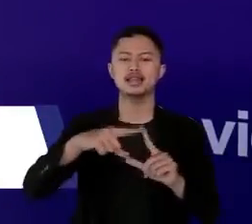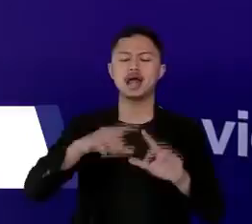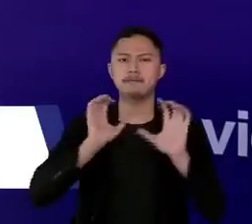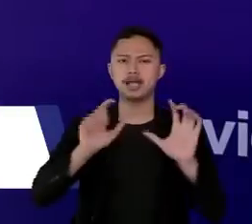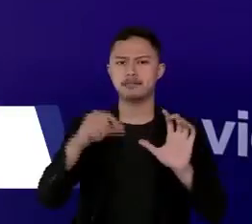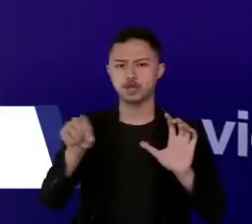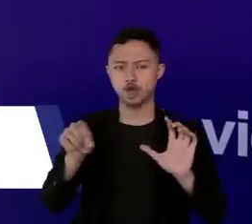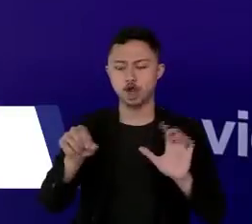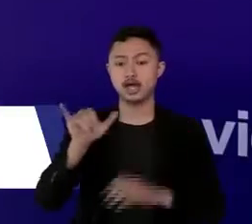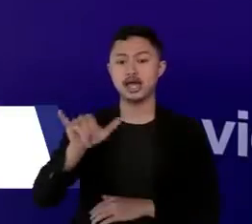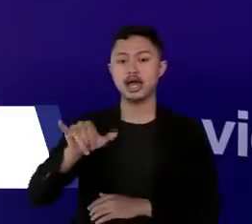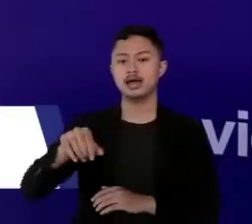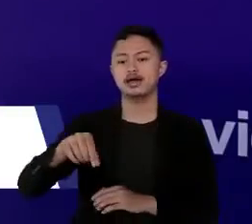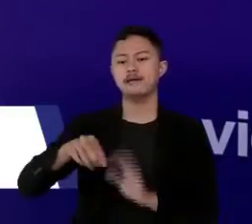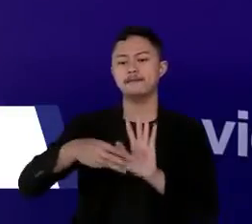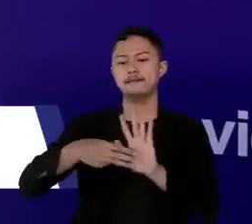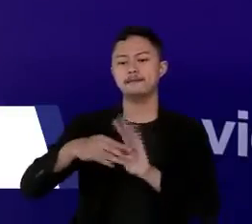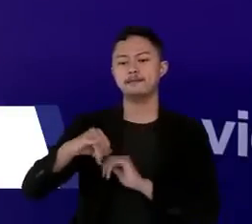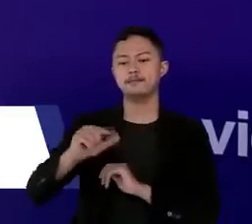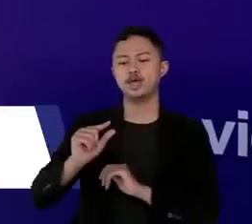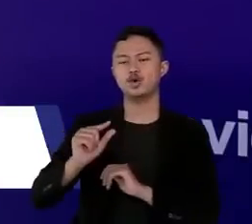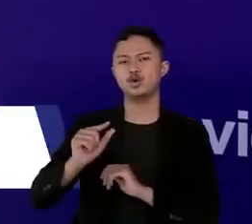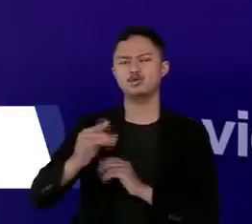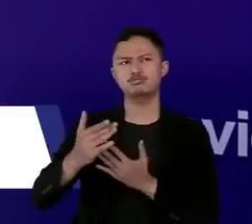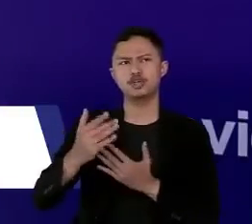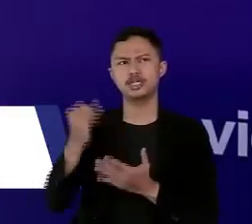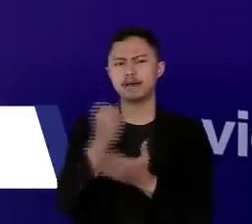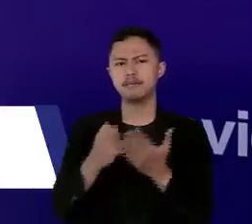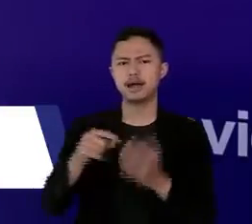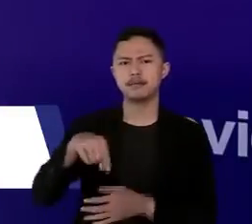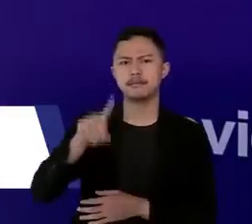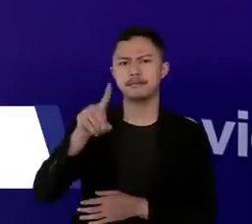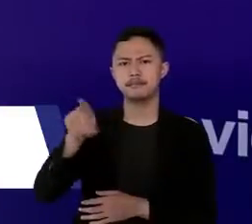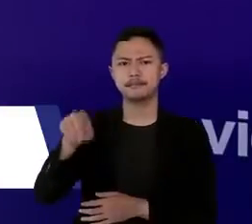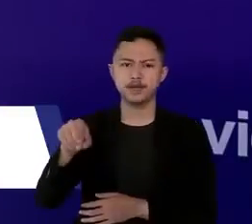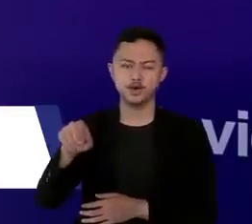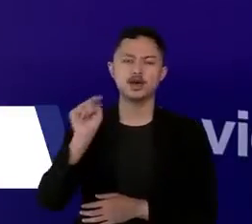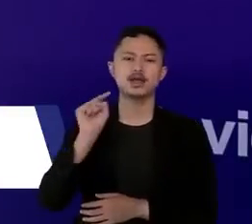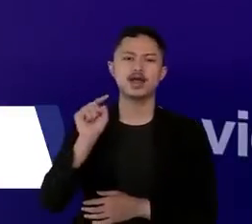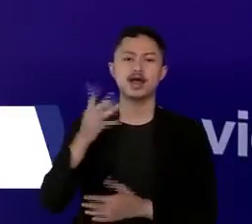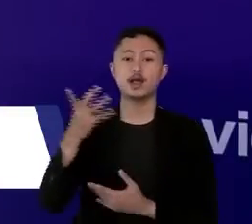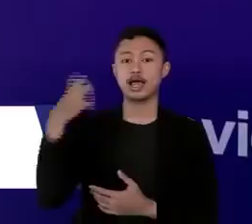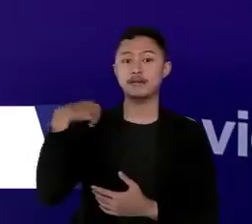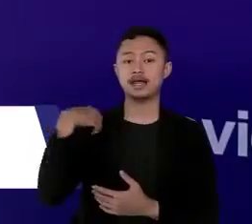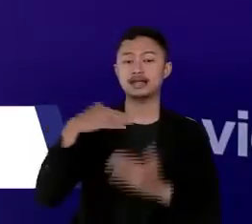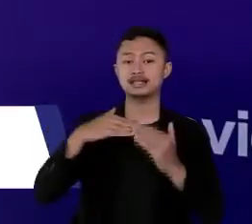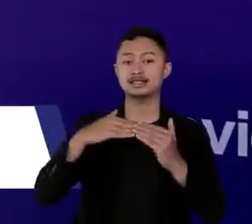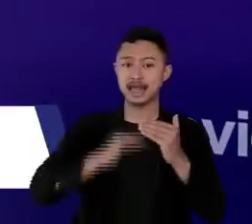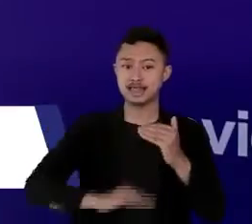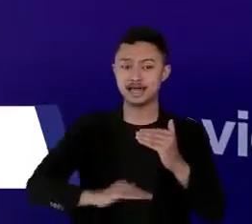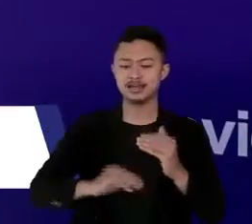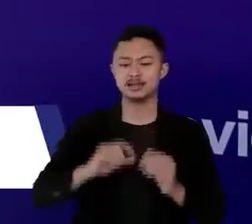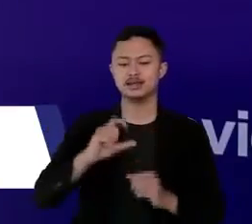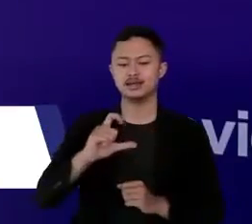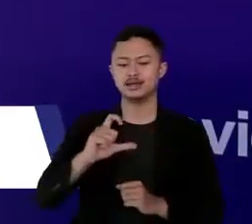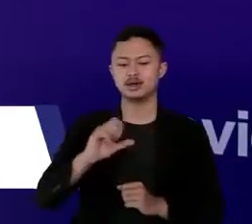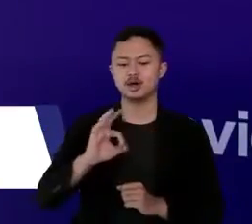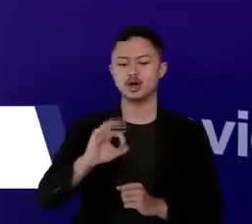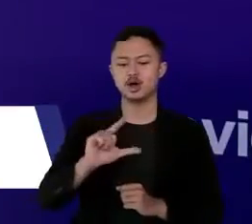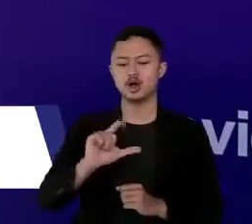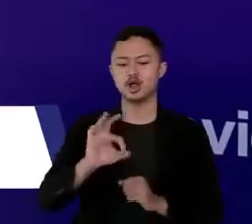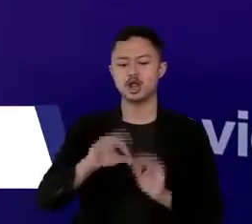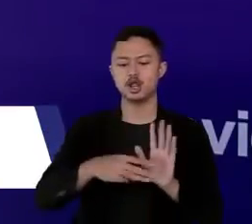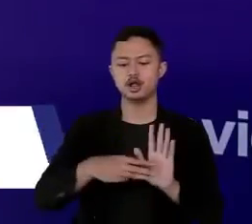varian Mio juga sudah ada yaitu berasal dari Amerika Selatan Kolombia nah tetapi sudah menyebar